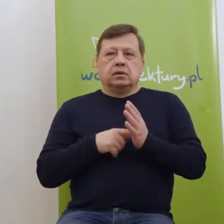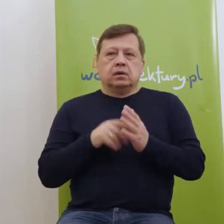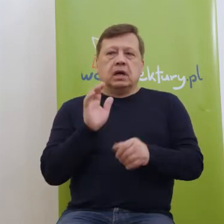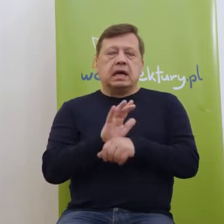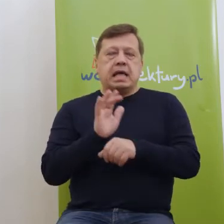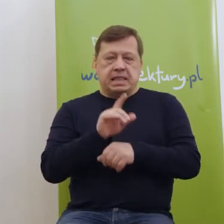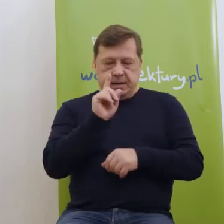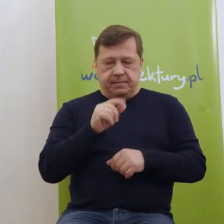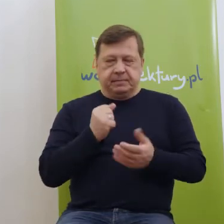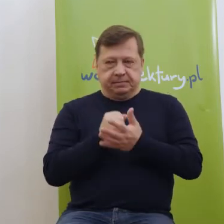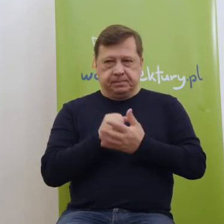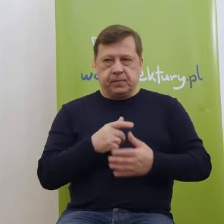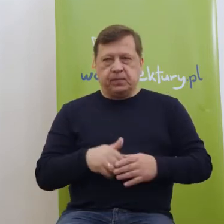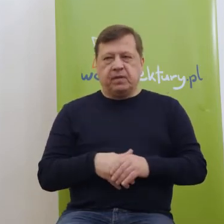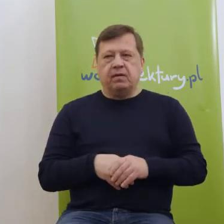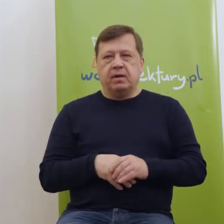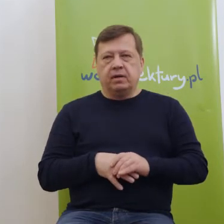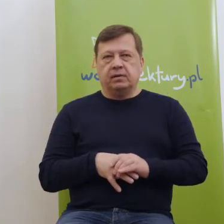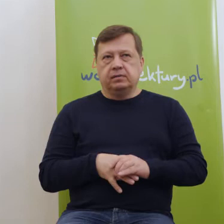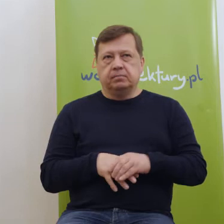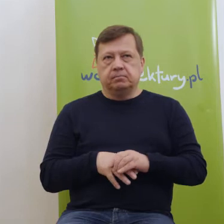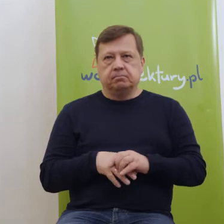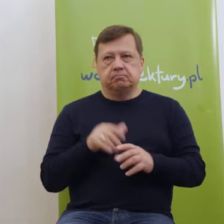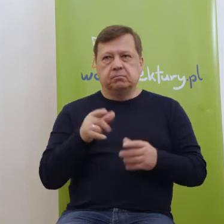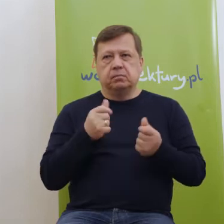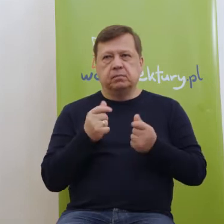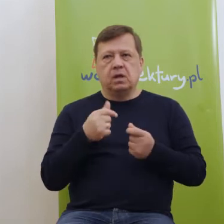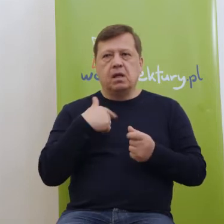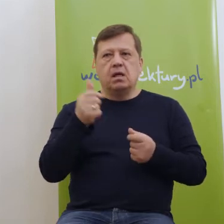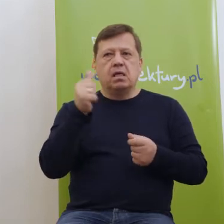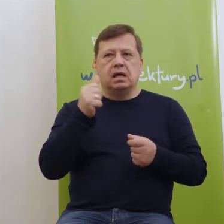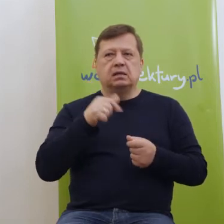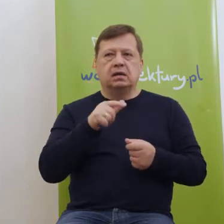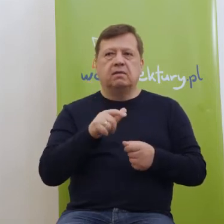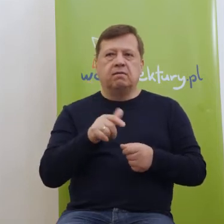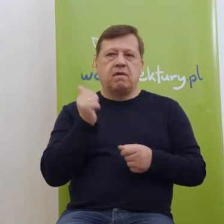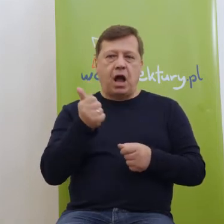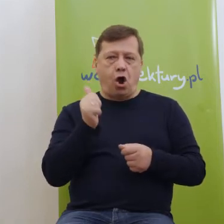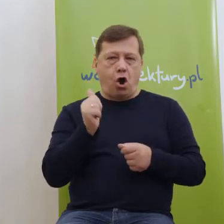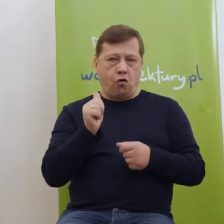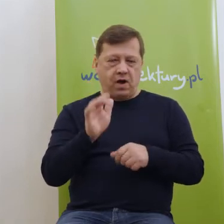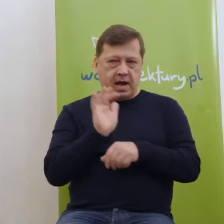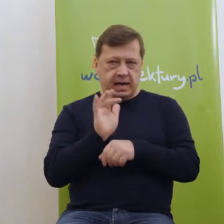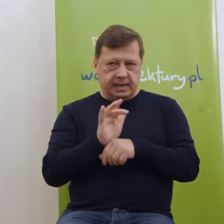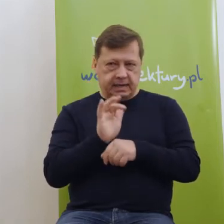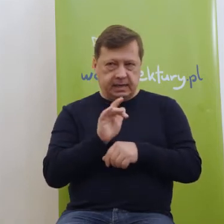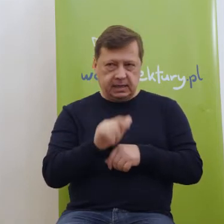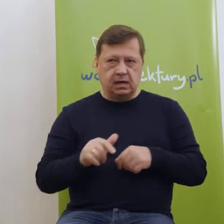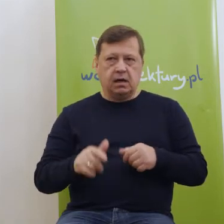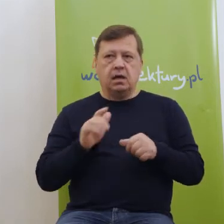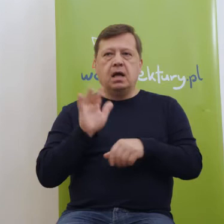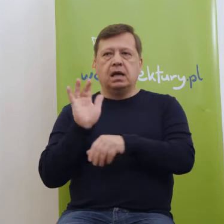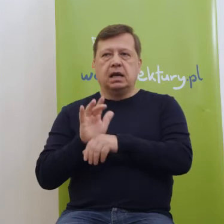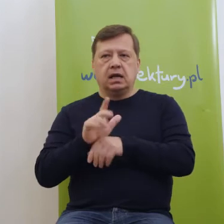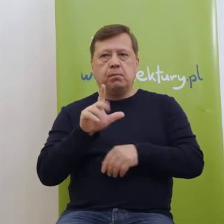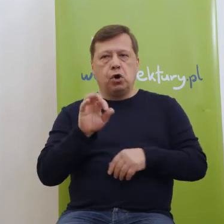takiej, którą ośmieliłabym się nazwać krytyką fachową, na krytykę blogerską. No